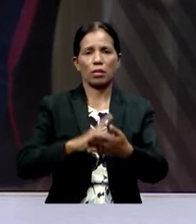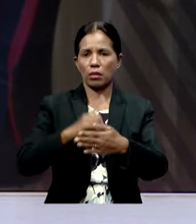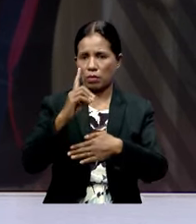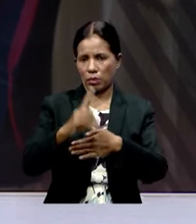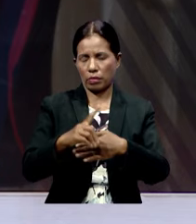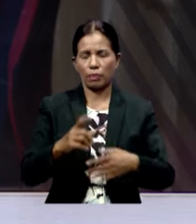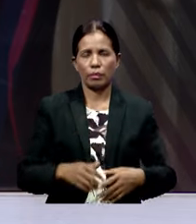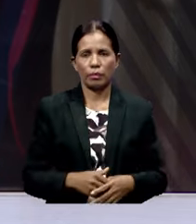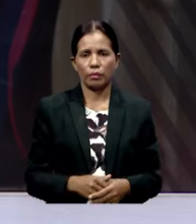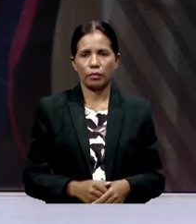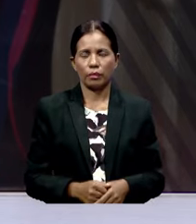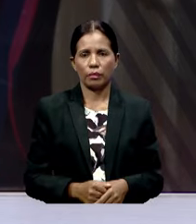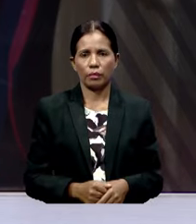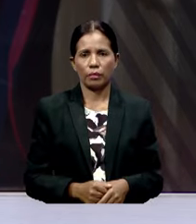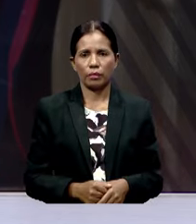desenvolvemento.